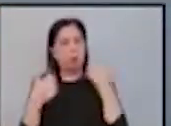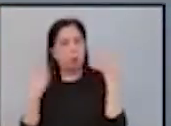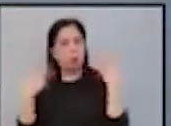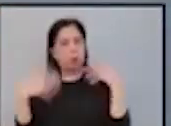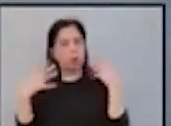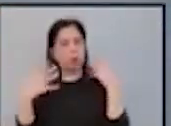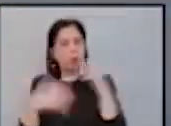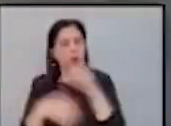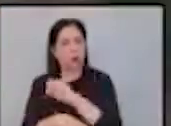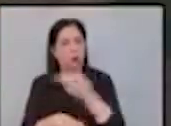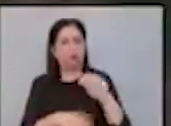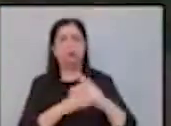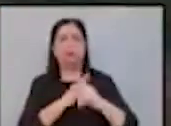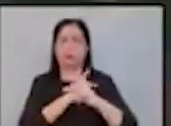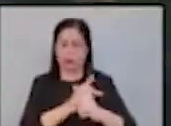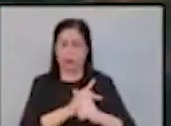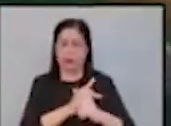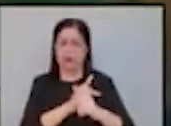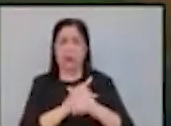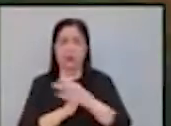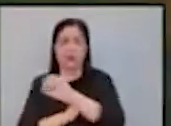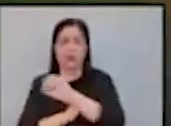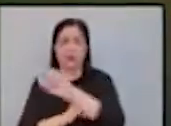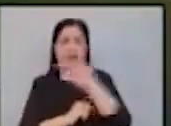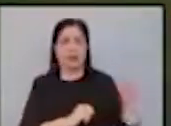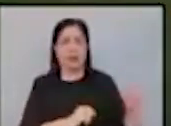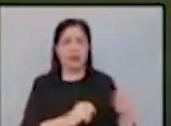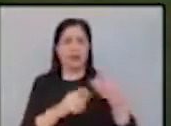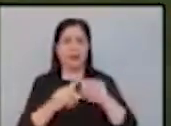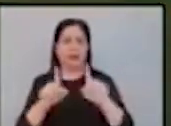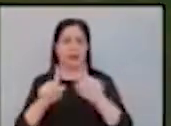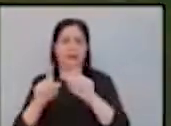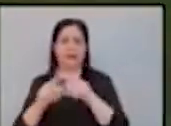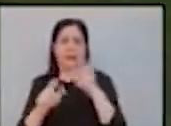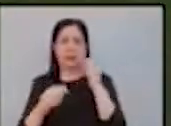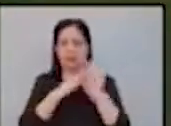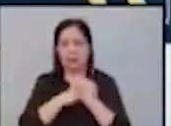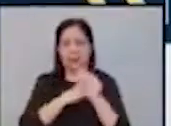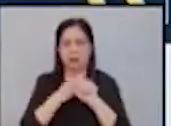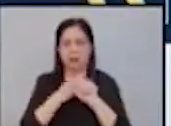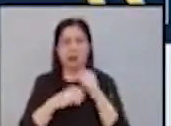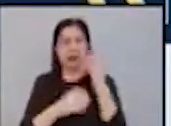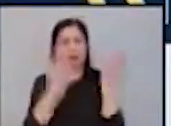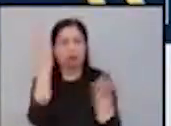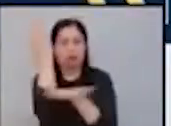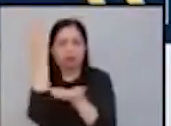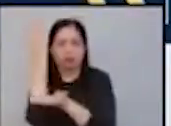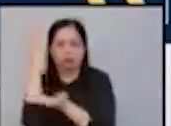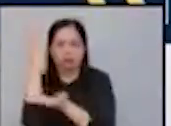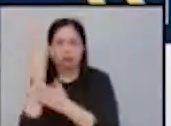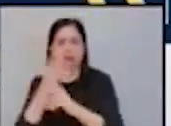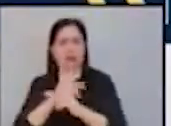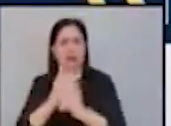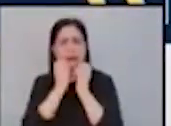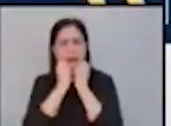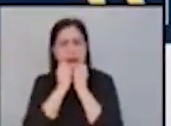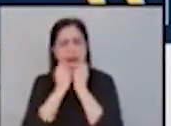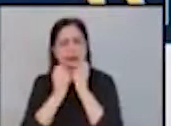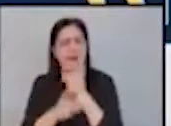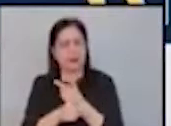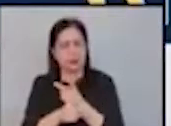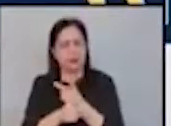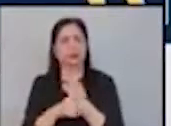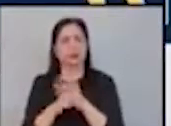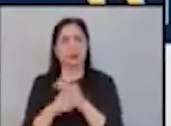upang protektahan ang Sierra Madre mula sa iba't ibang banta tulad ng deforestation. Mahalaga naman po talaga yung healthy